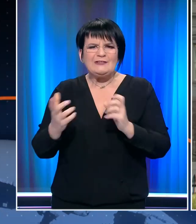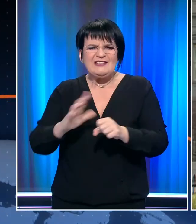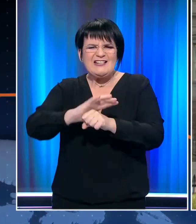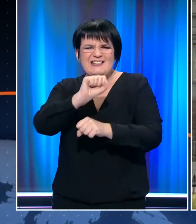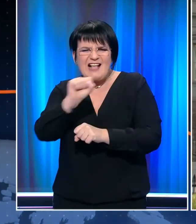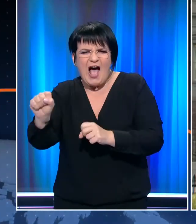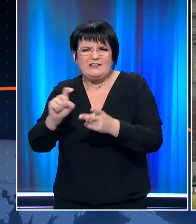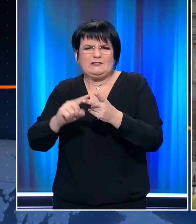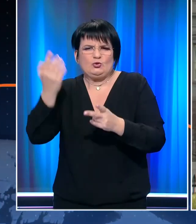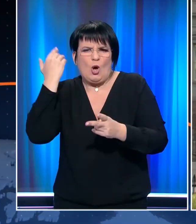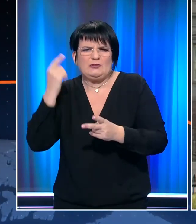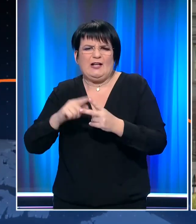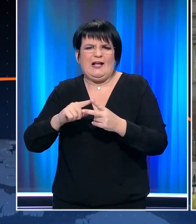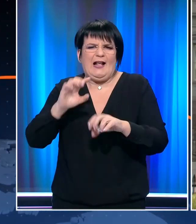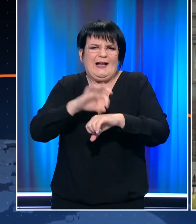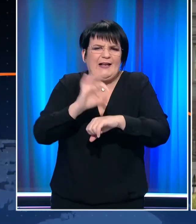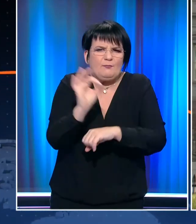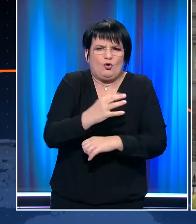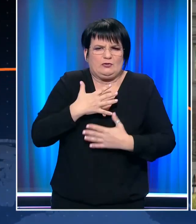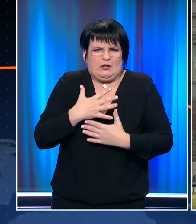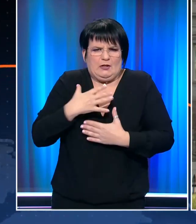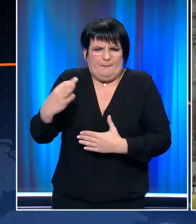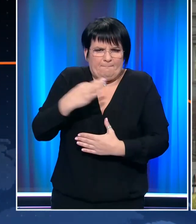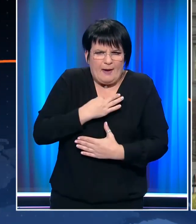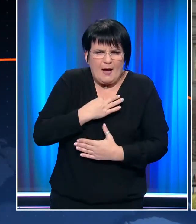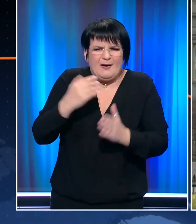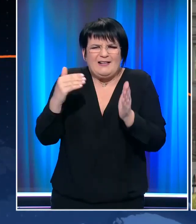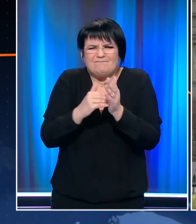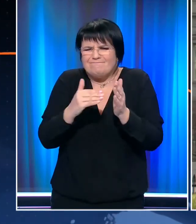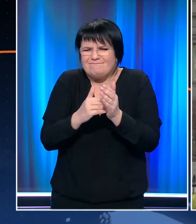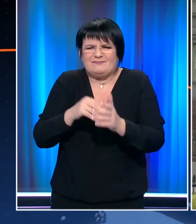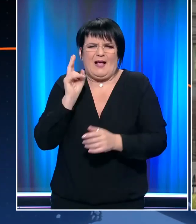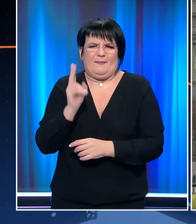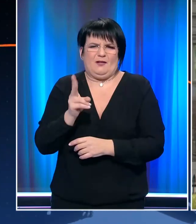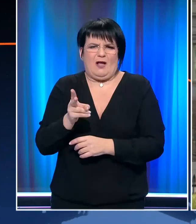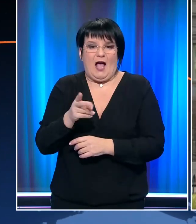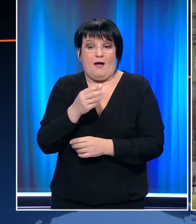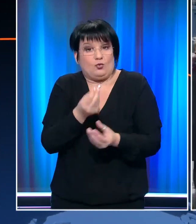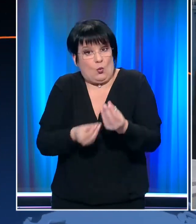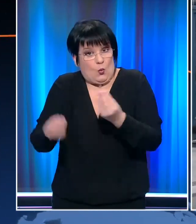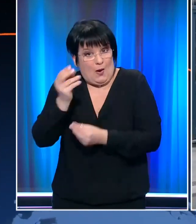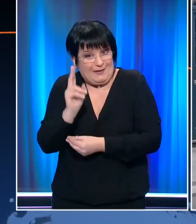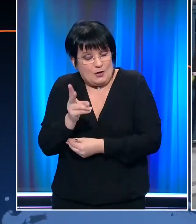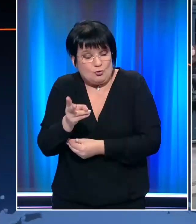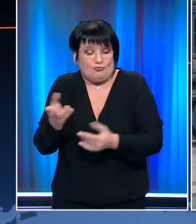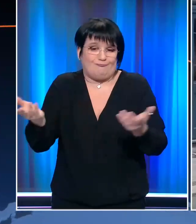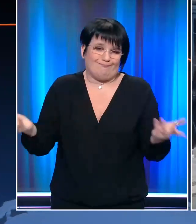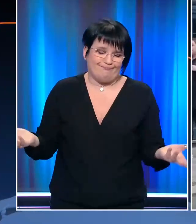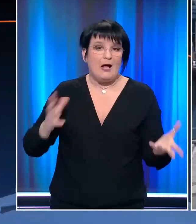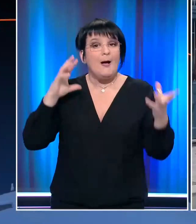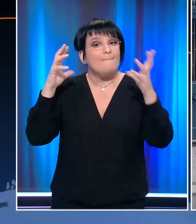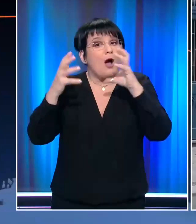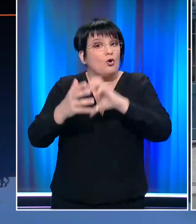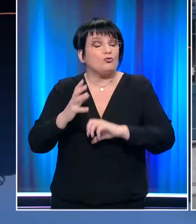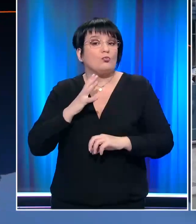which is the virus which causes COVID-19, has mutated dozens of times already this year. That doesn't mean it's more dangerous. Παρ' όλα αυτά, η παγκόσμια